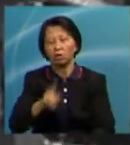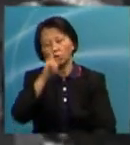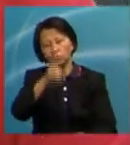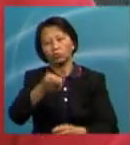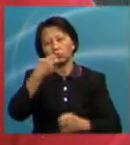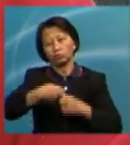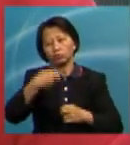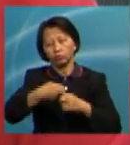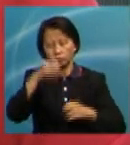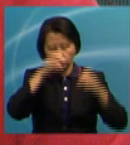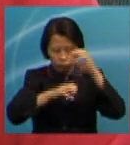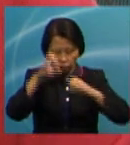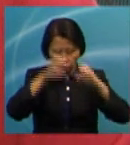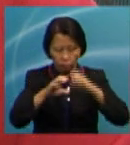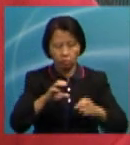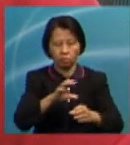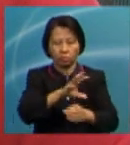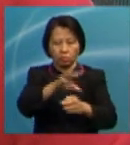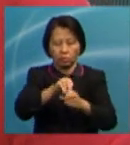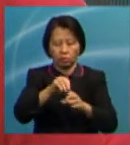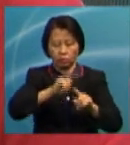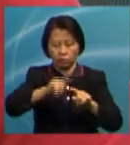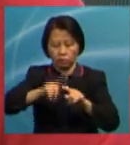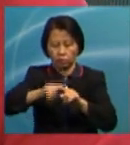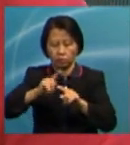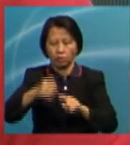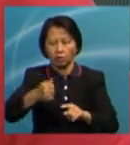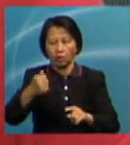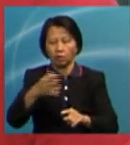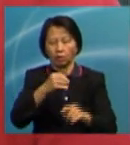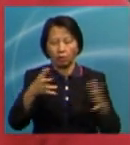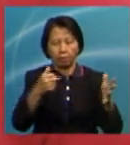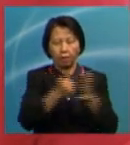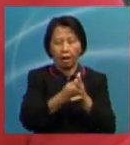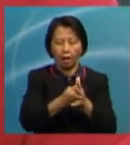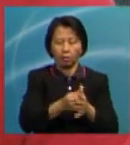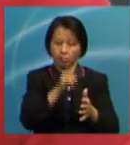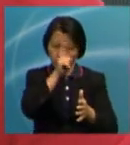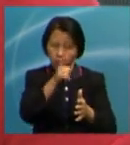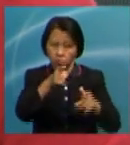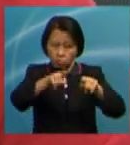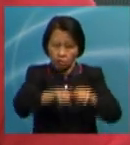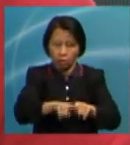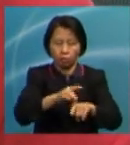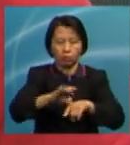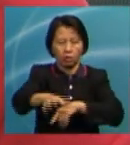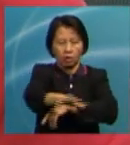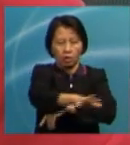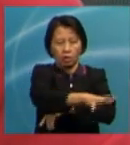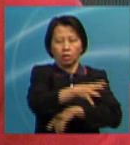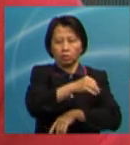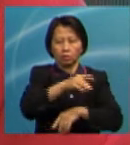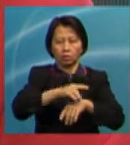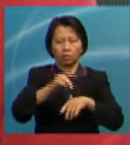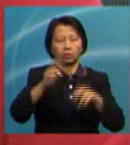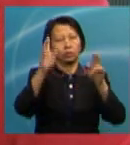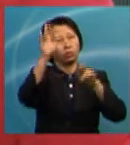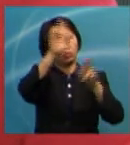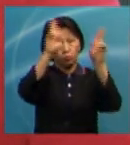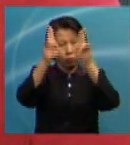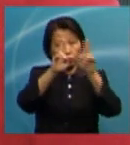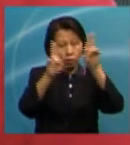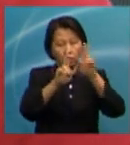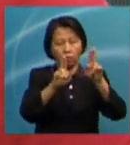menyukarkan misi pencarian yang melibatkan pelbagai aset ini dan kemalangan cenderung untuk berlaku di perairan dan juga di ruang udara